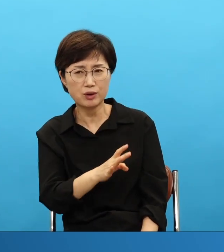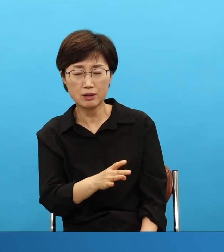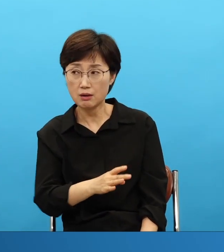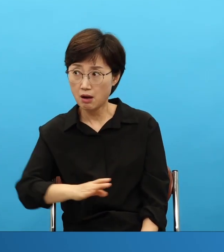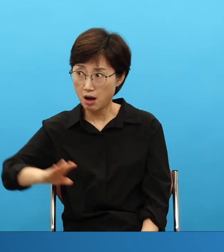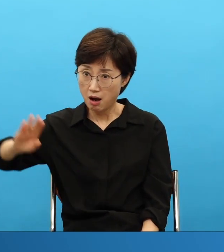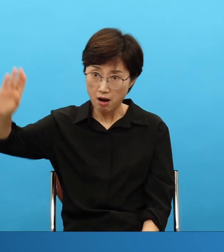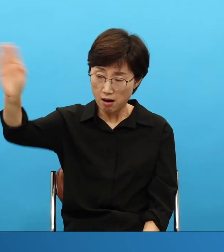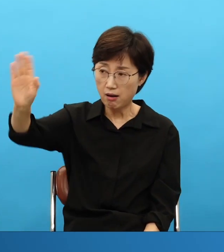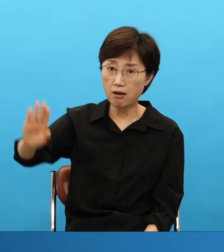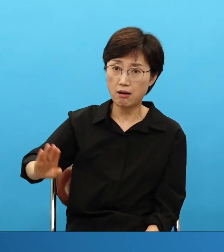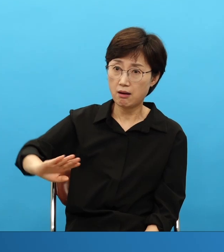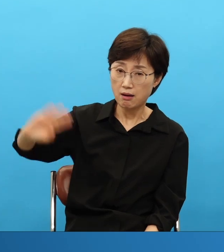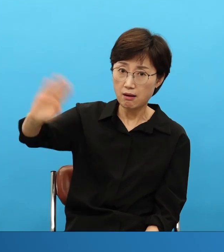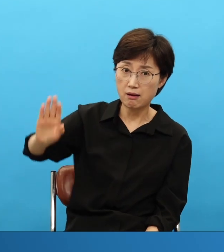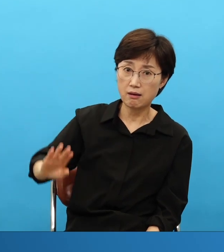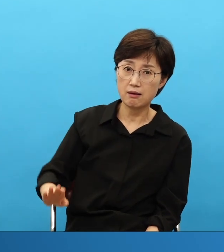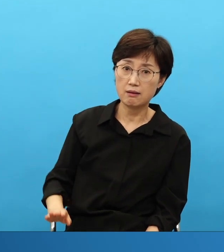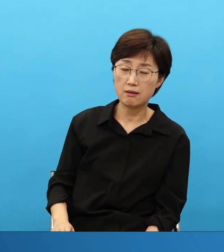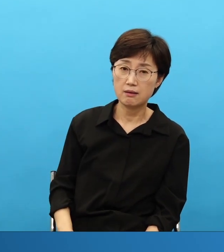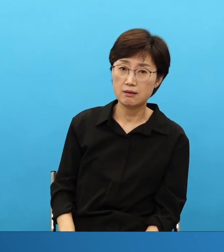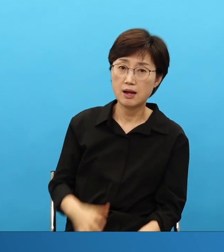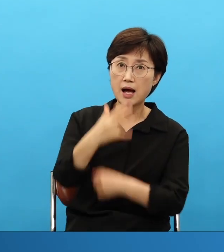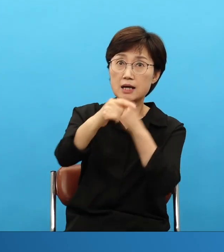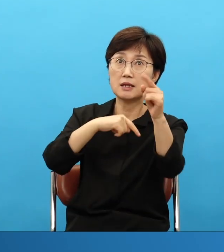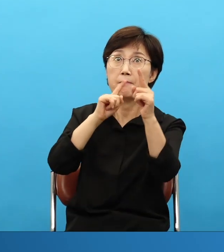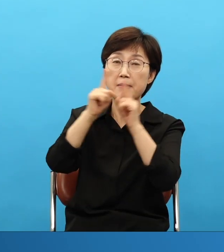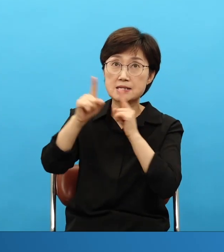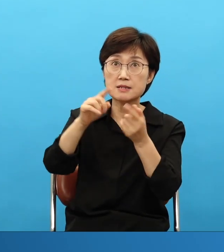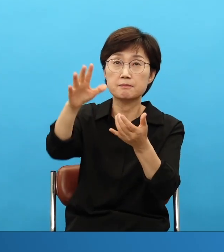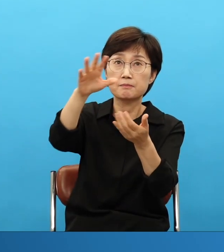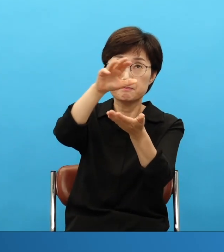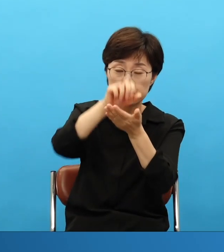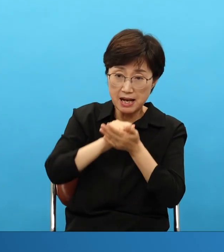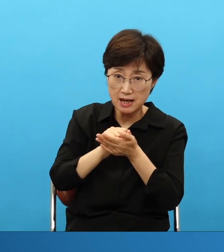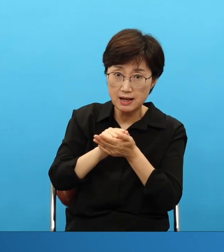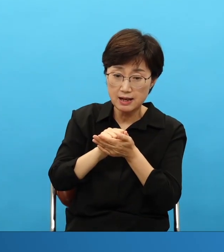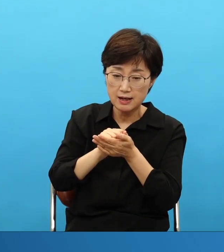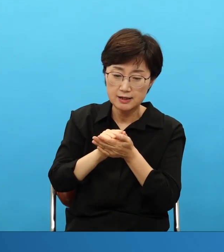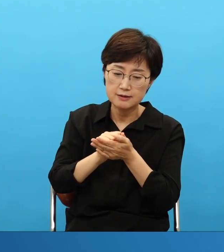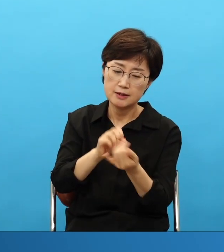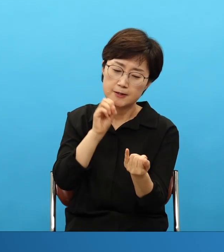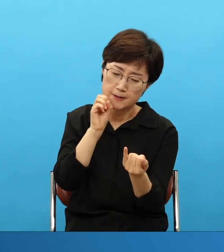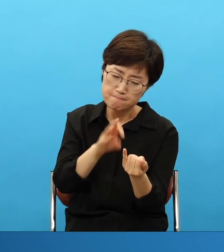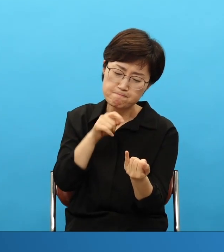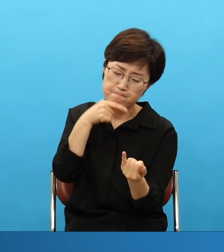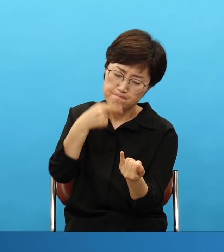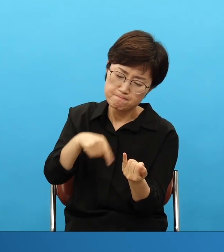된다 그 안에 있는 영혼이 변화되기